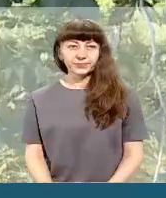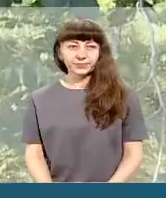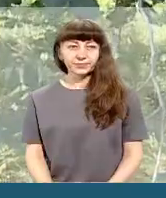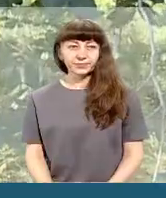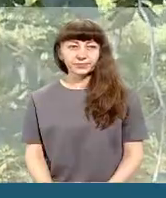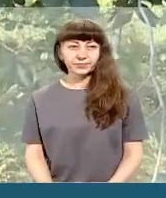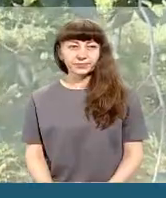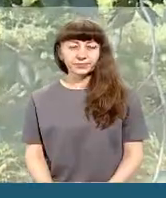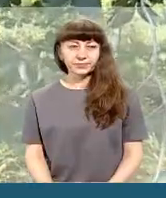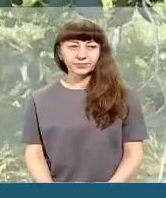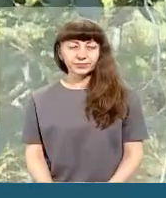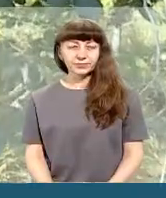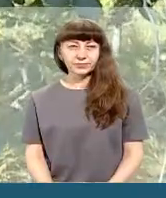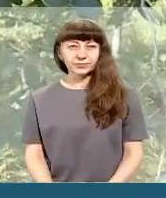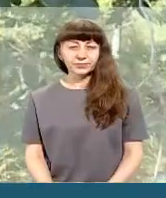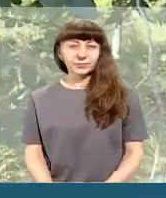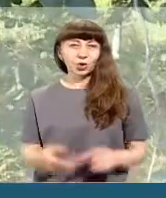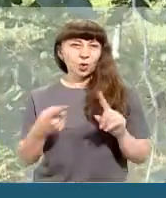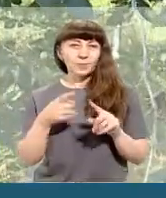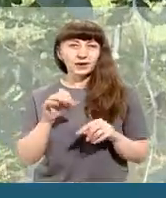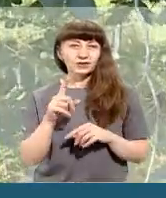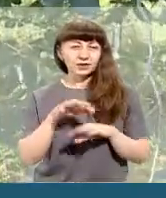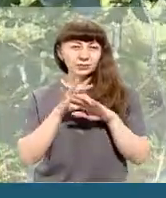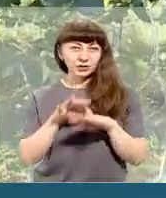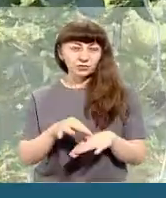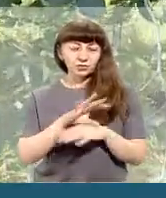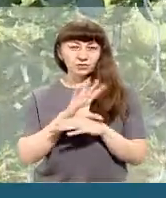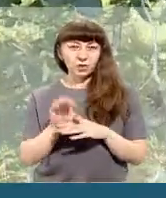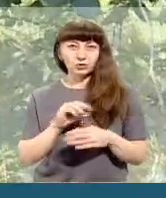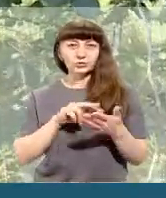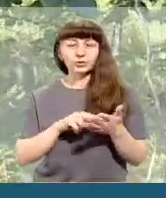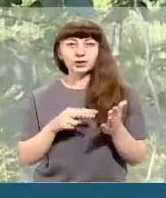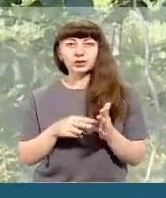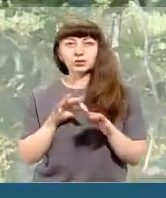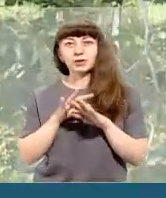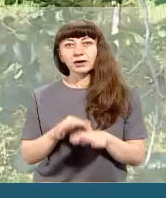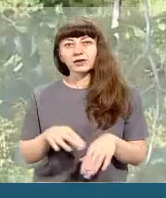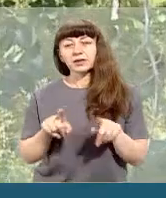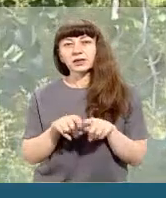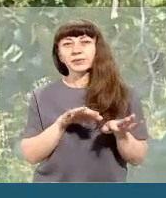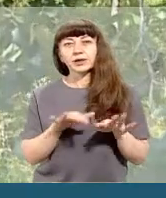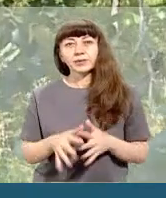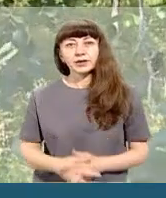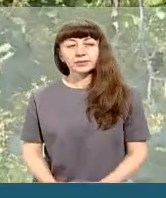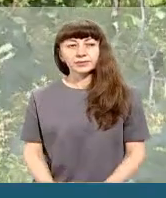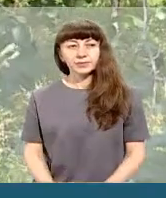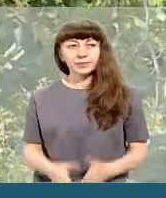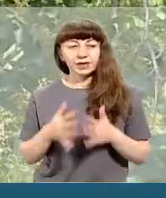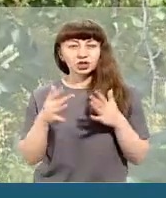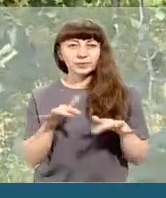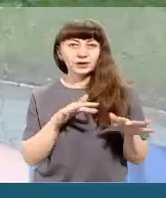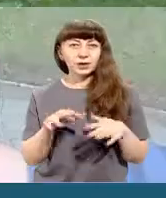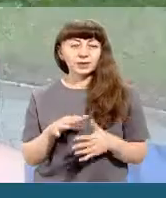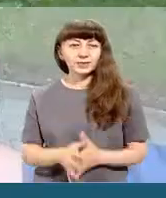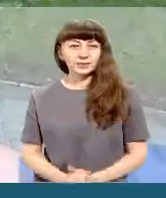показательно. В такой формат у нас приходит впервые. В целом планируем потом проводить такие среди организаций, такие уже большие